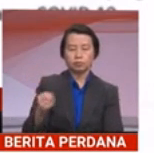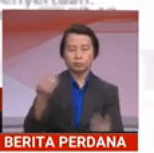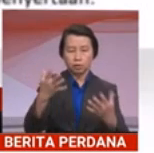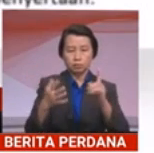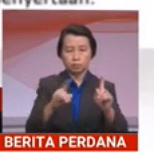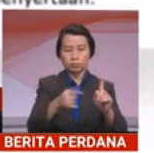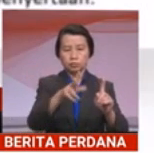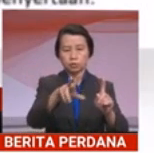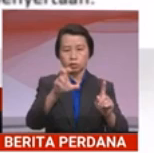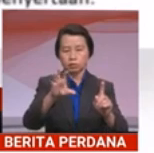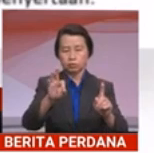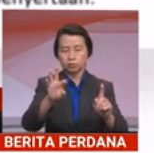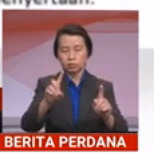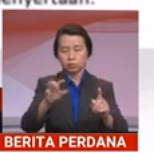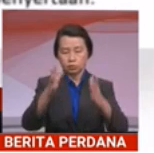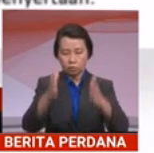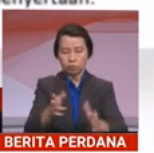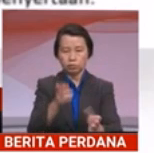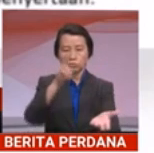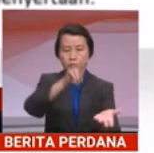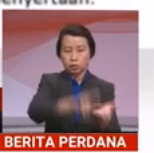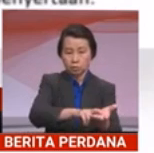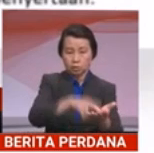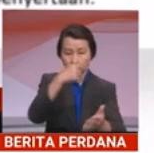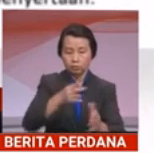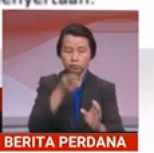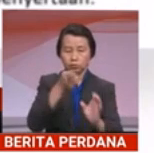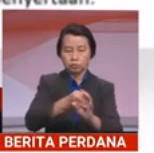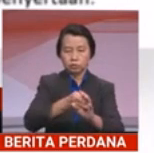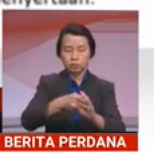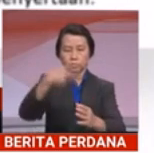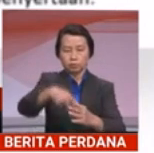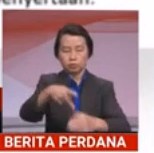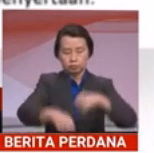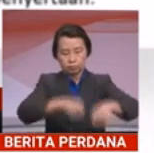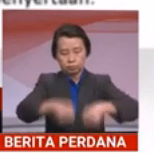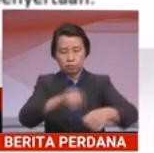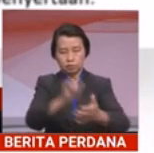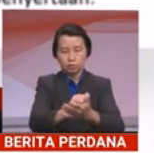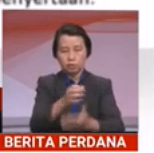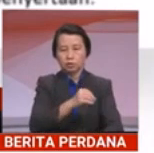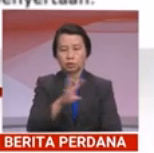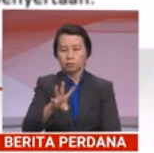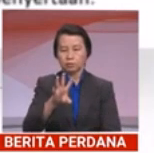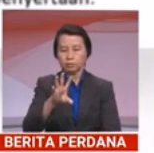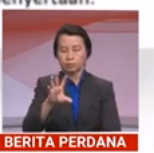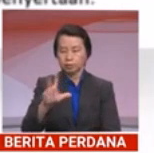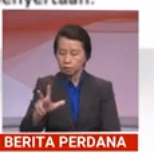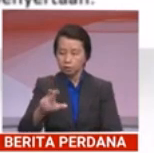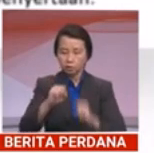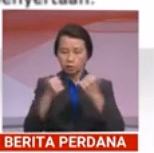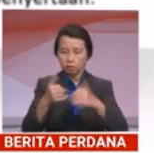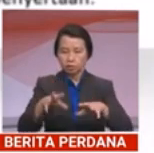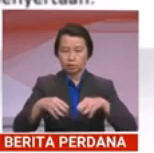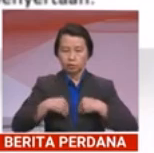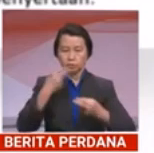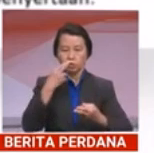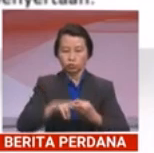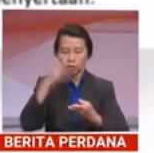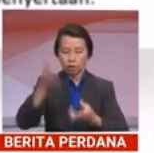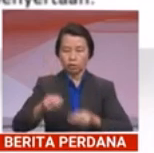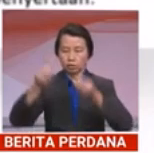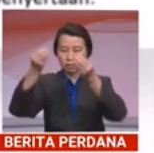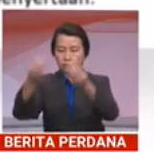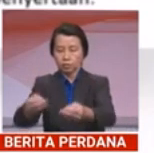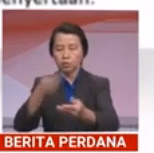Seramai 1,362 peserta telah mendaftar bagi menyertai program kayuhan itu dan 43 syarikat akan menerima surat rasmi yang akan